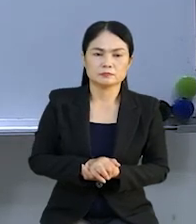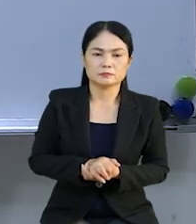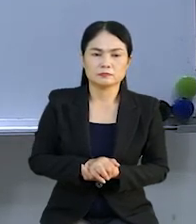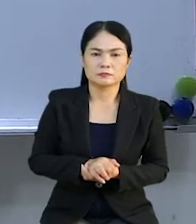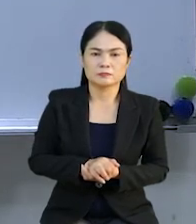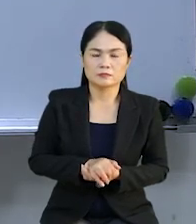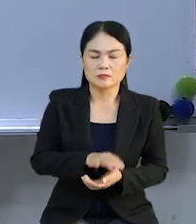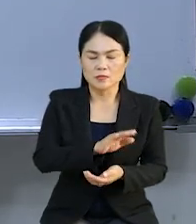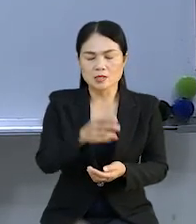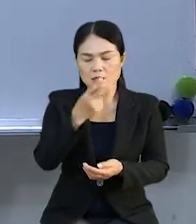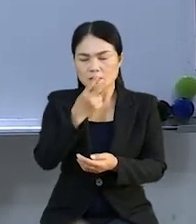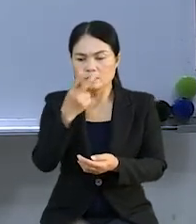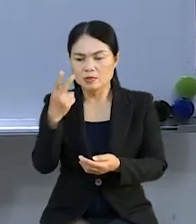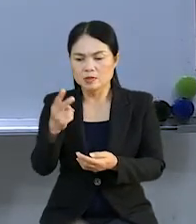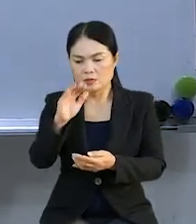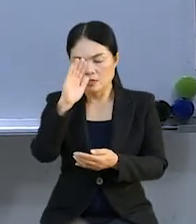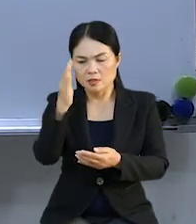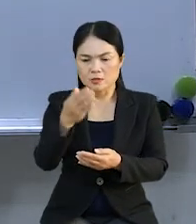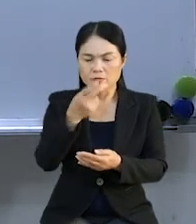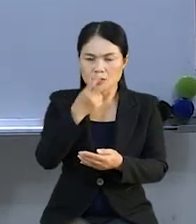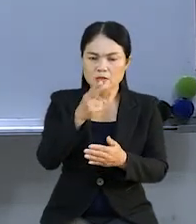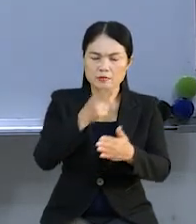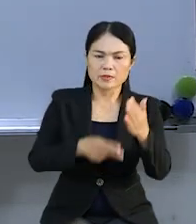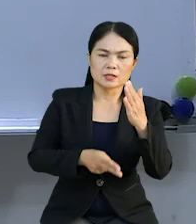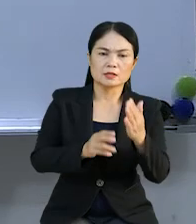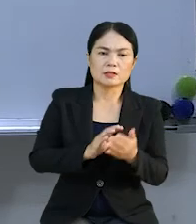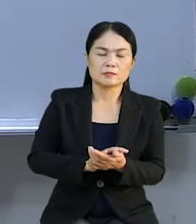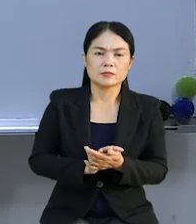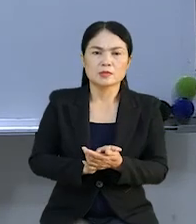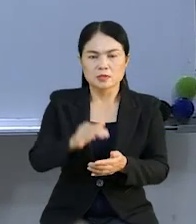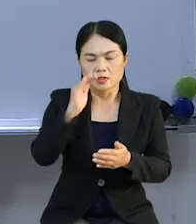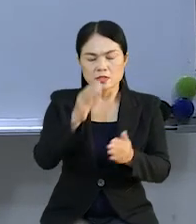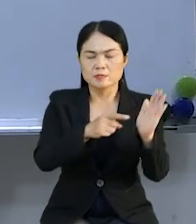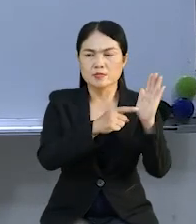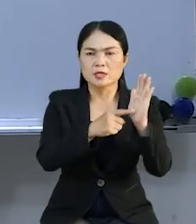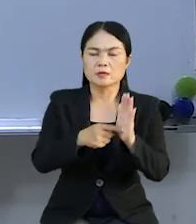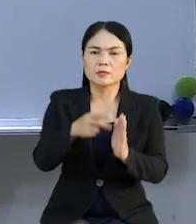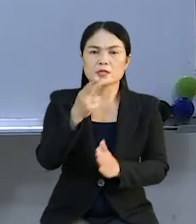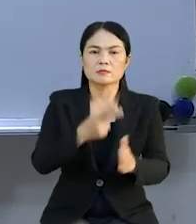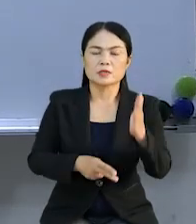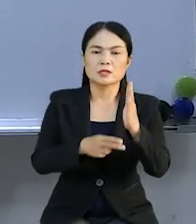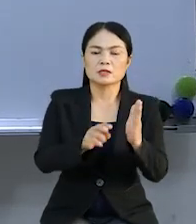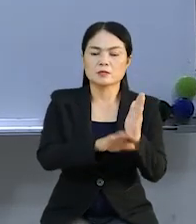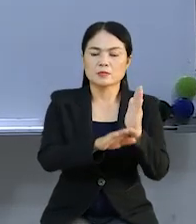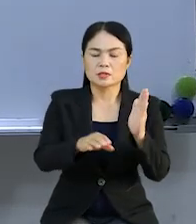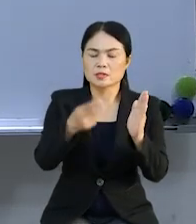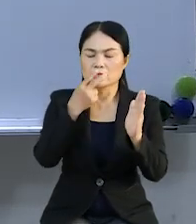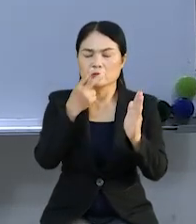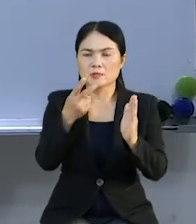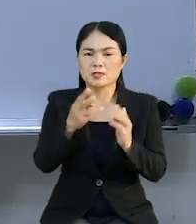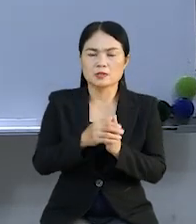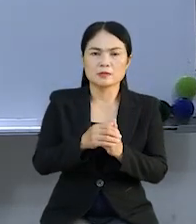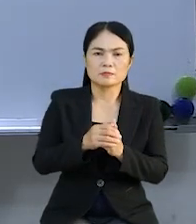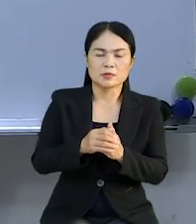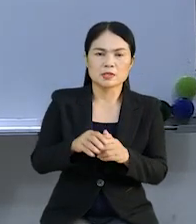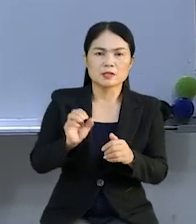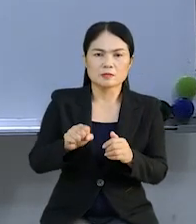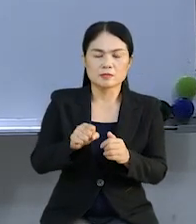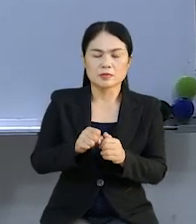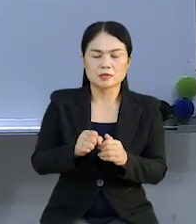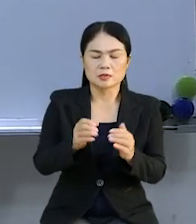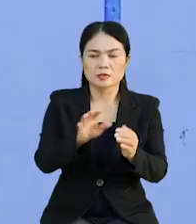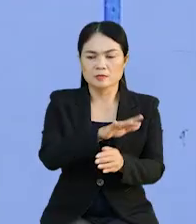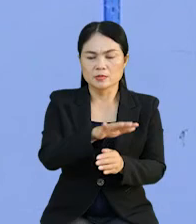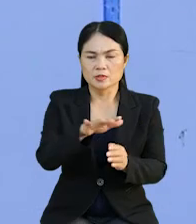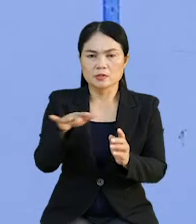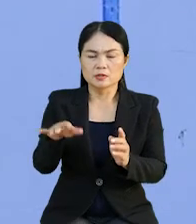บาดโกนสังเกตเมื่อรูปเพียบนี้โกนเคยเอาไว้คลาคนรูปเพียบนี้บางหางปีเอาไว้คลาโกนสังเกตเมื่อบาดนะคนมีละ